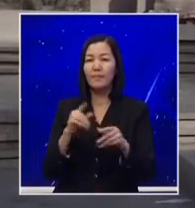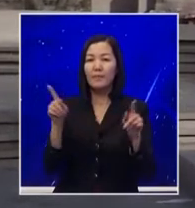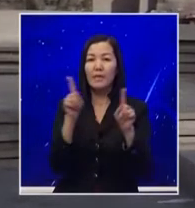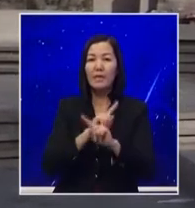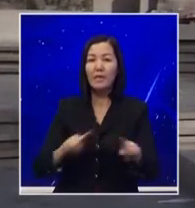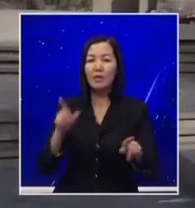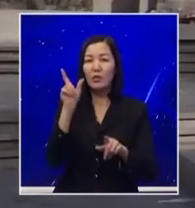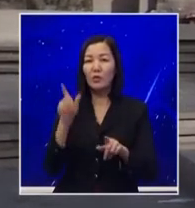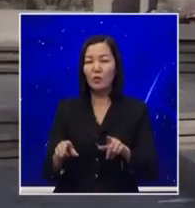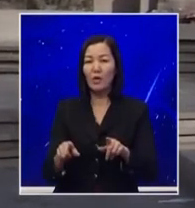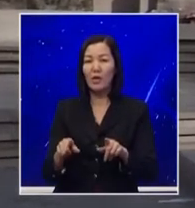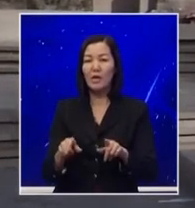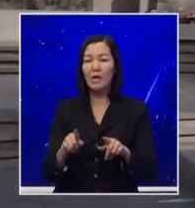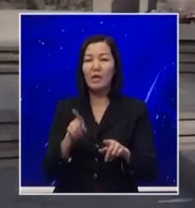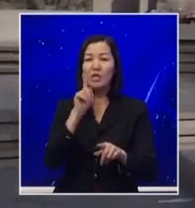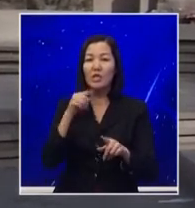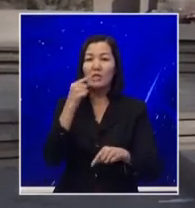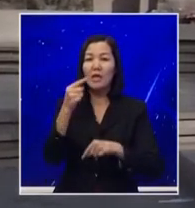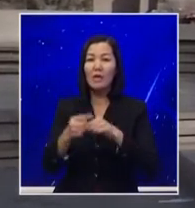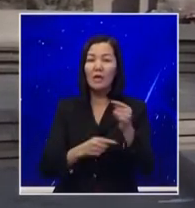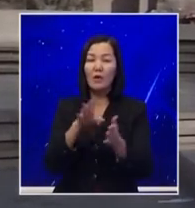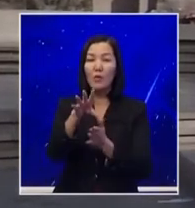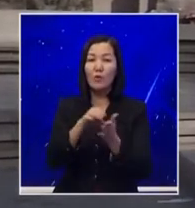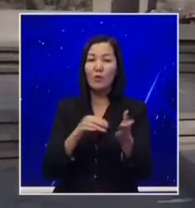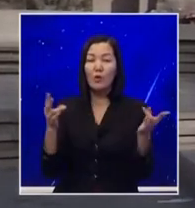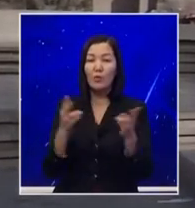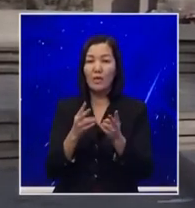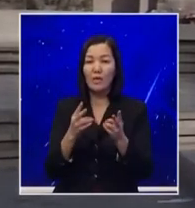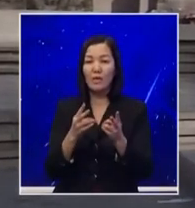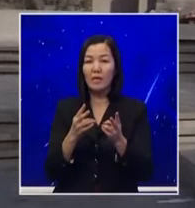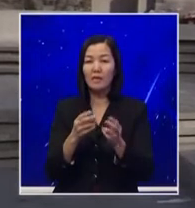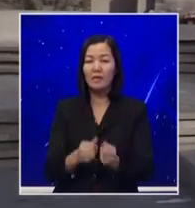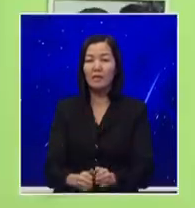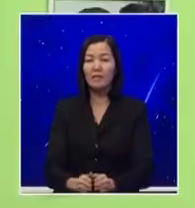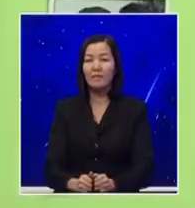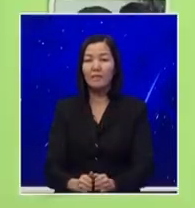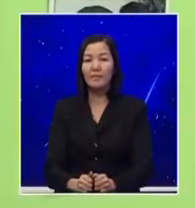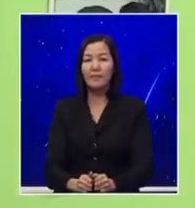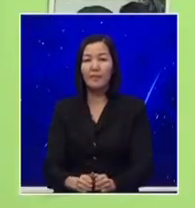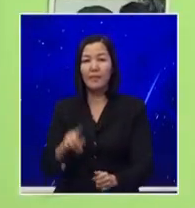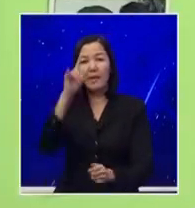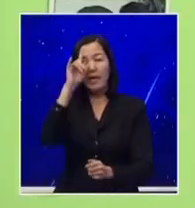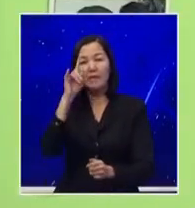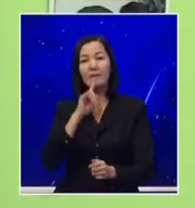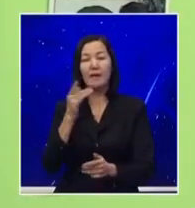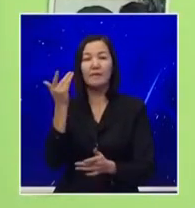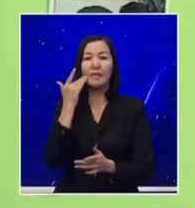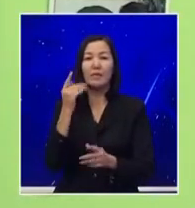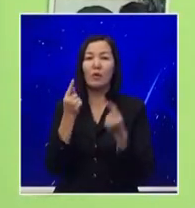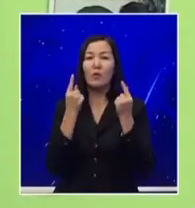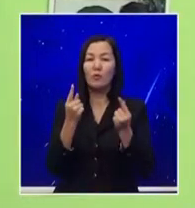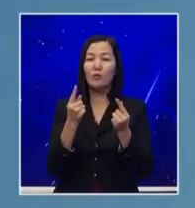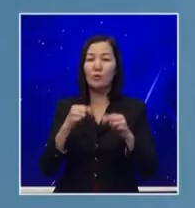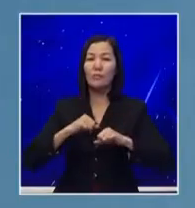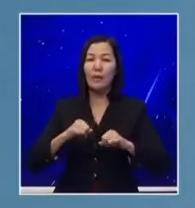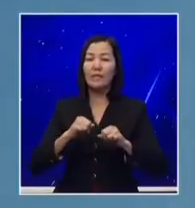қайталанбас тұлға, кейінгі жастарға үлгі болатындай көп артына із қалдырып кетті. Қазақ қашанда ұлысын ұлықтап, батырын